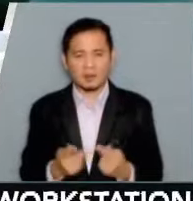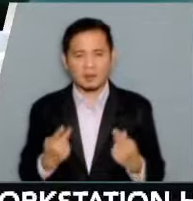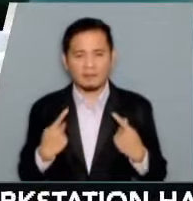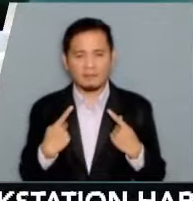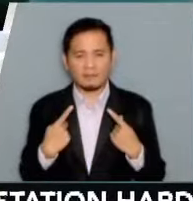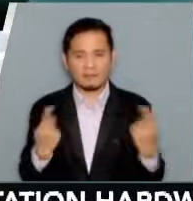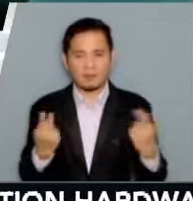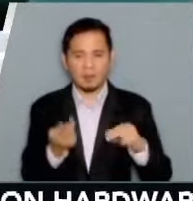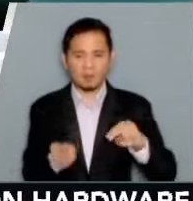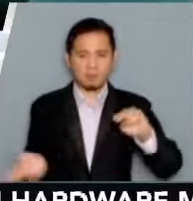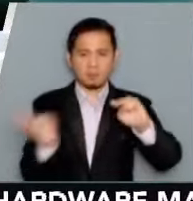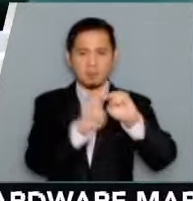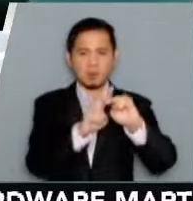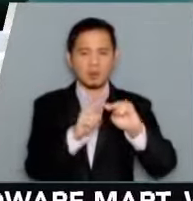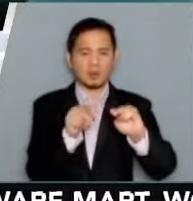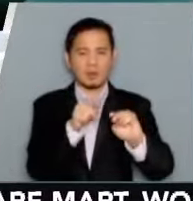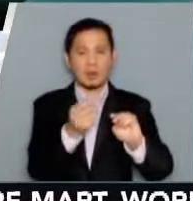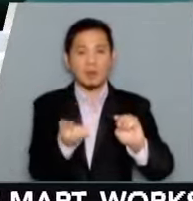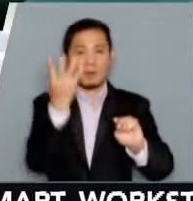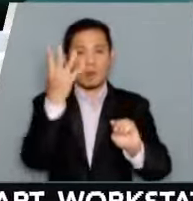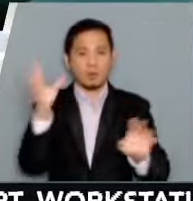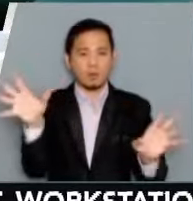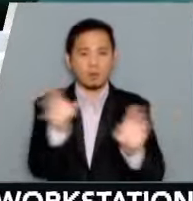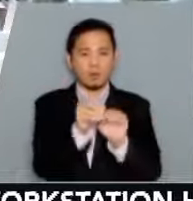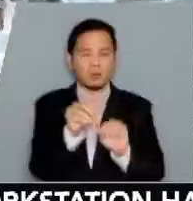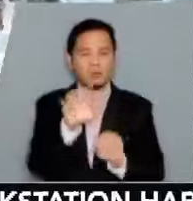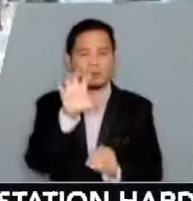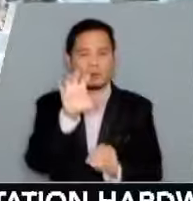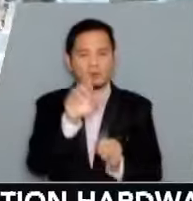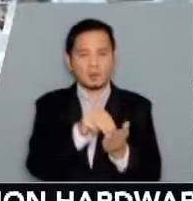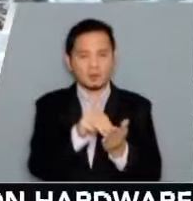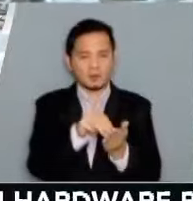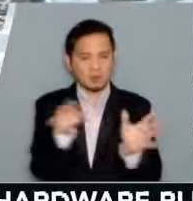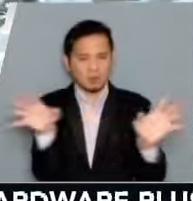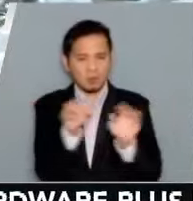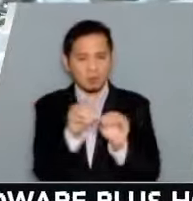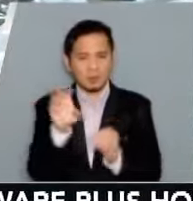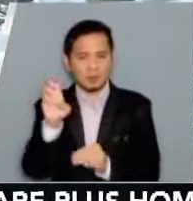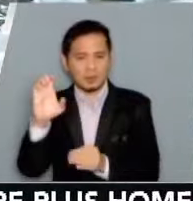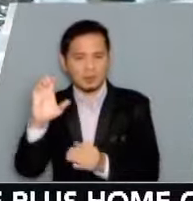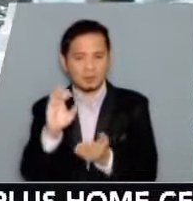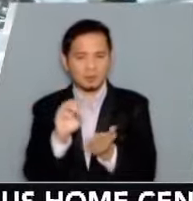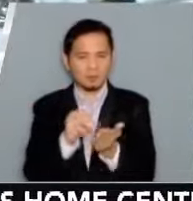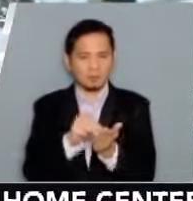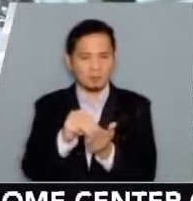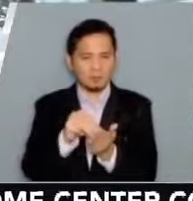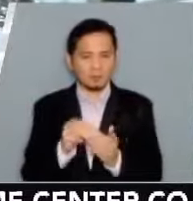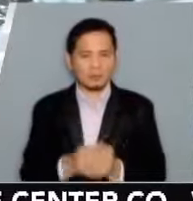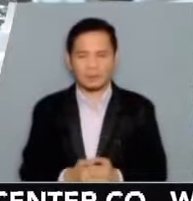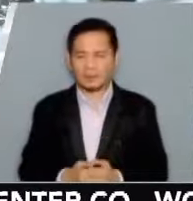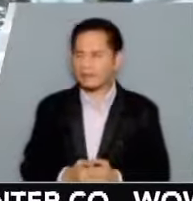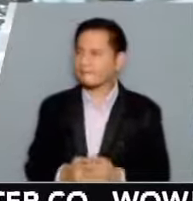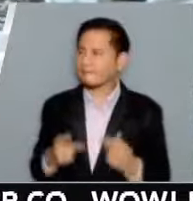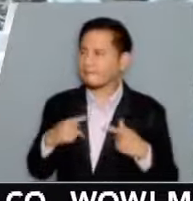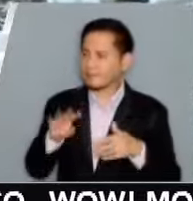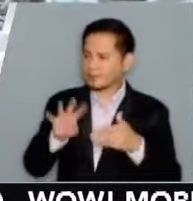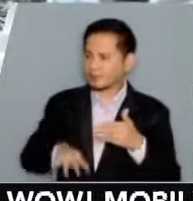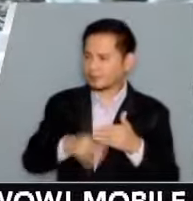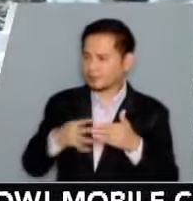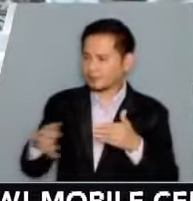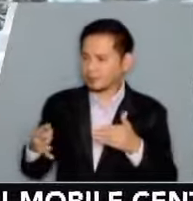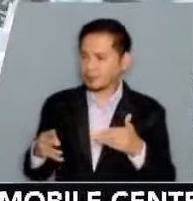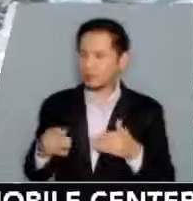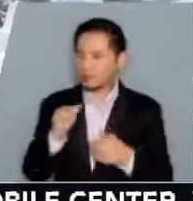Pat ng another 500 million to make it 600 million agag nagdagdag kami scheduled naman po yan hindi naman po talaga tinaman agad yan yung